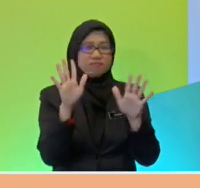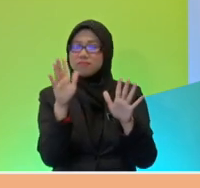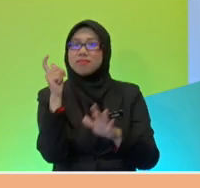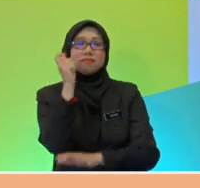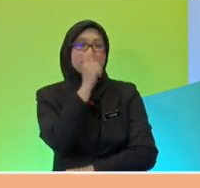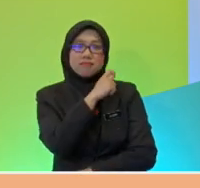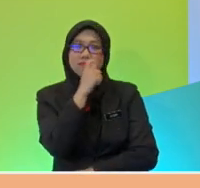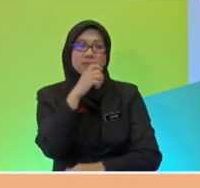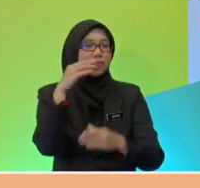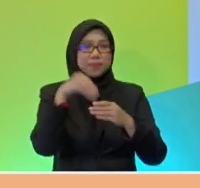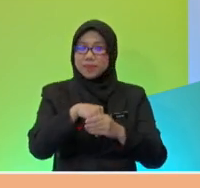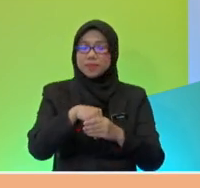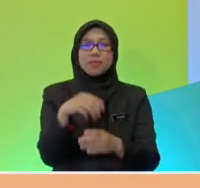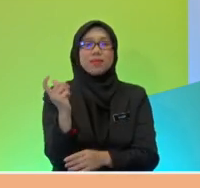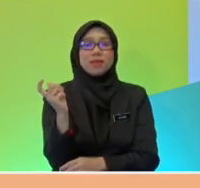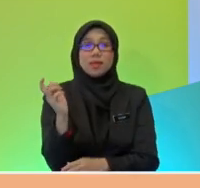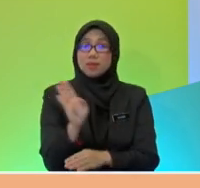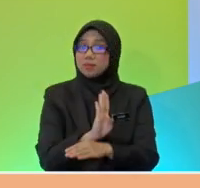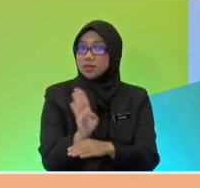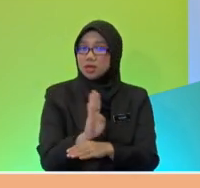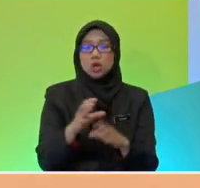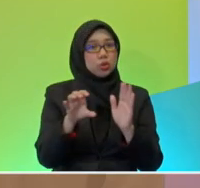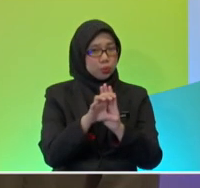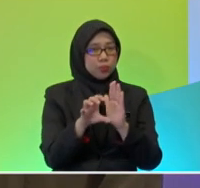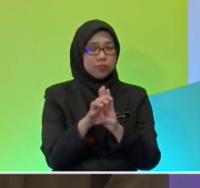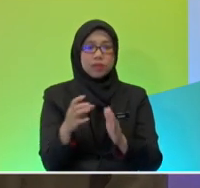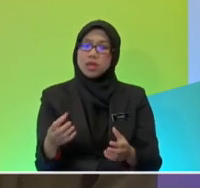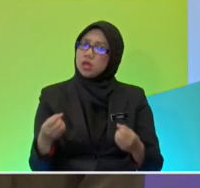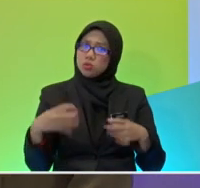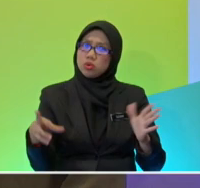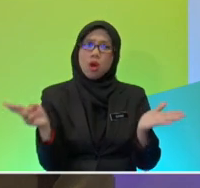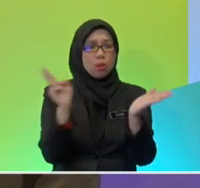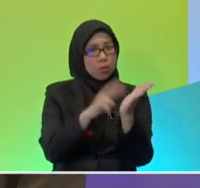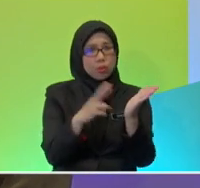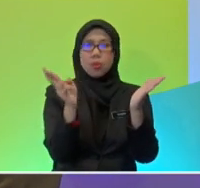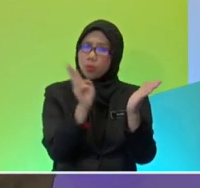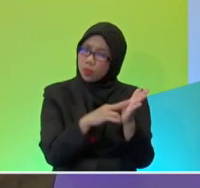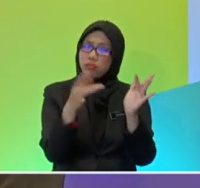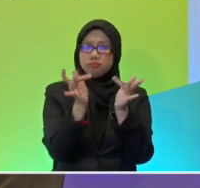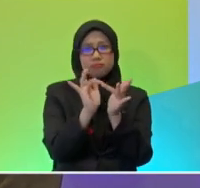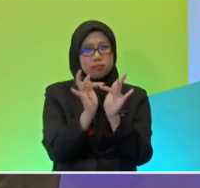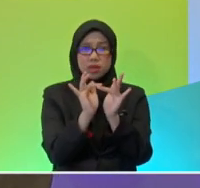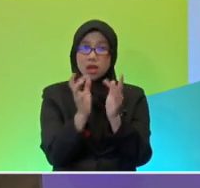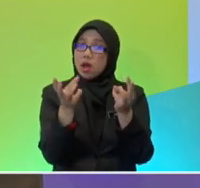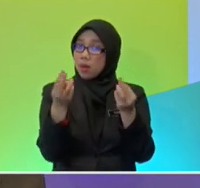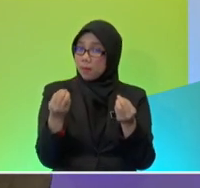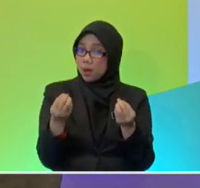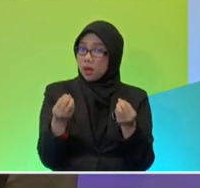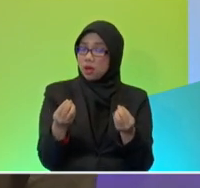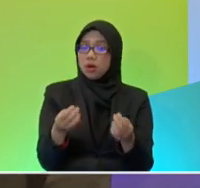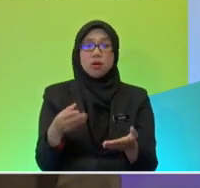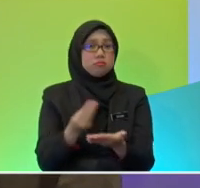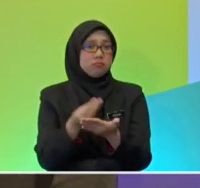Berniaga contohnya kita pada hari ini kita Odo online kawan-kawannya kita nak beli air jus orange